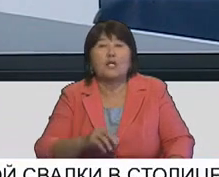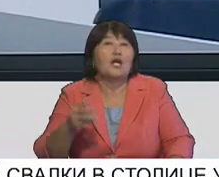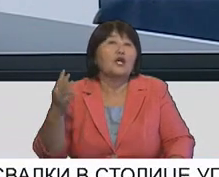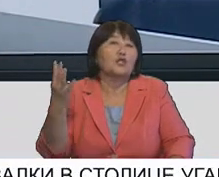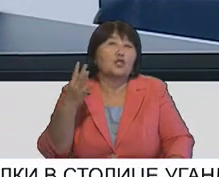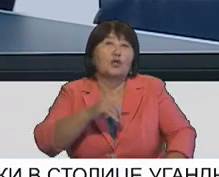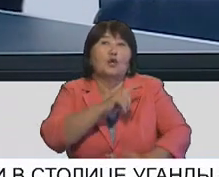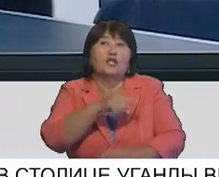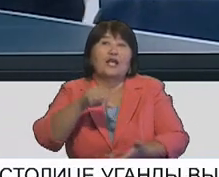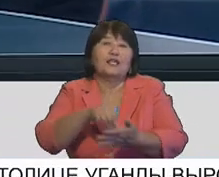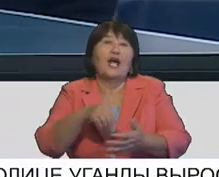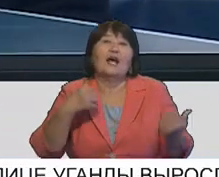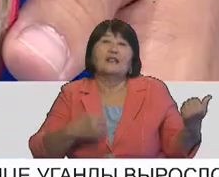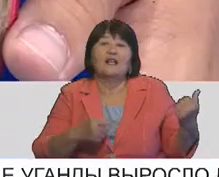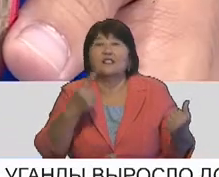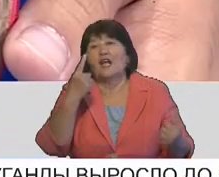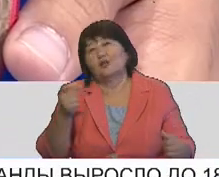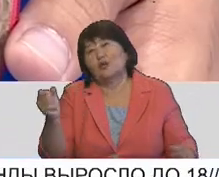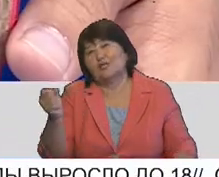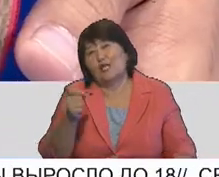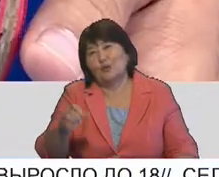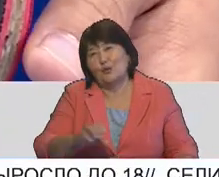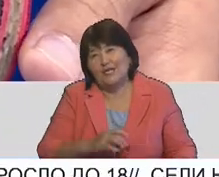Четверки сильнейших также Тарас с одной золотой медалью.